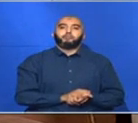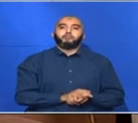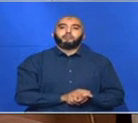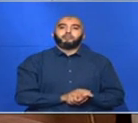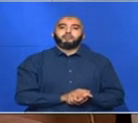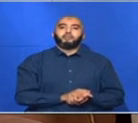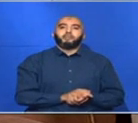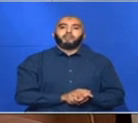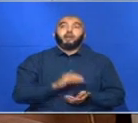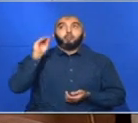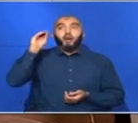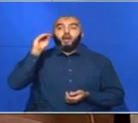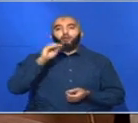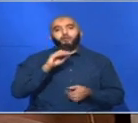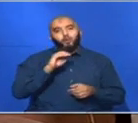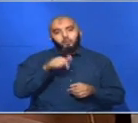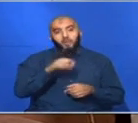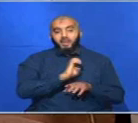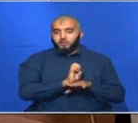جزاكم الله خيرا